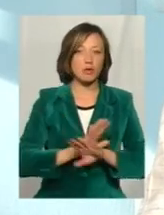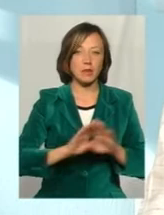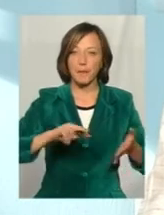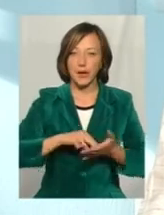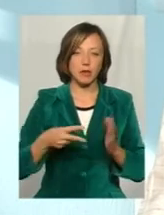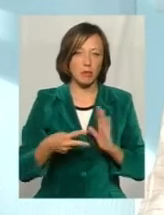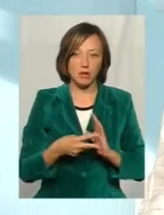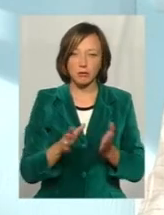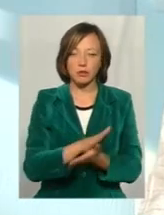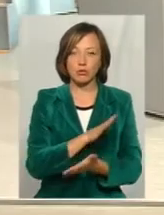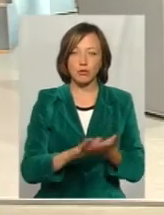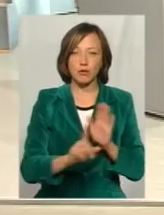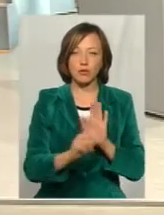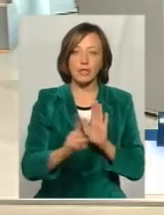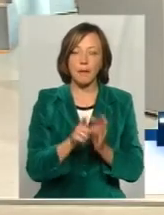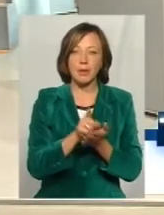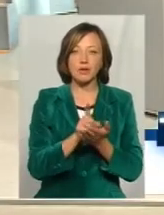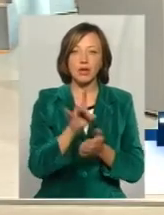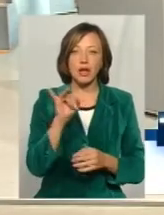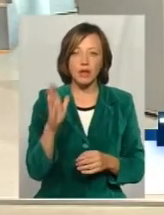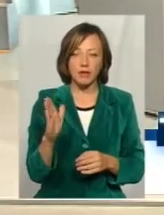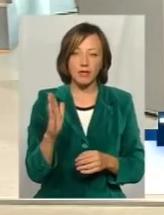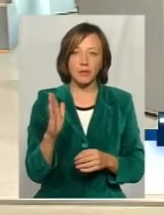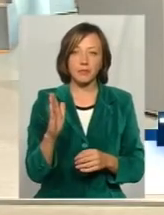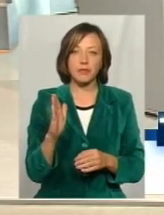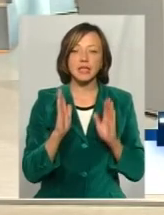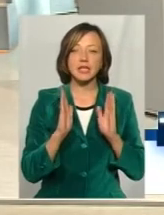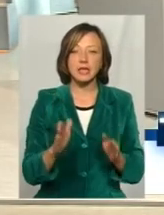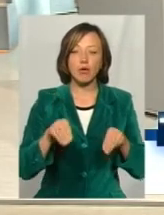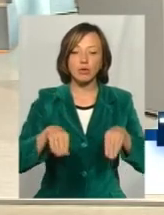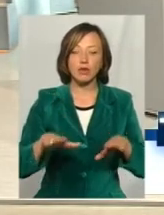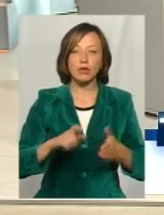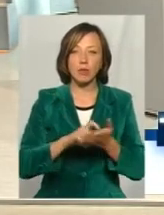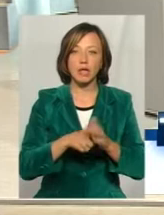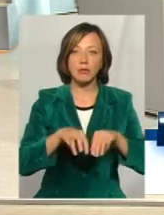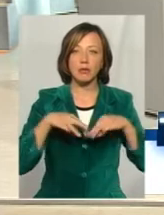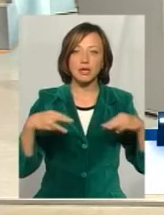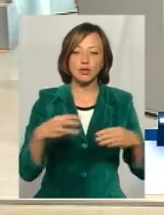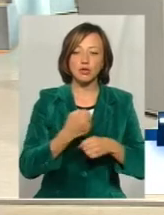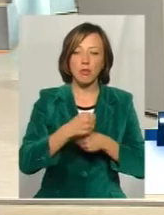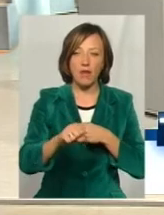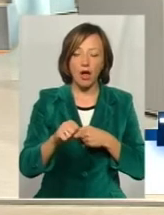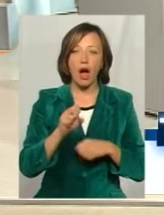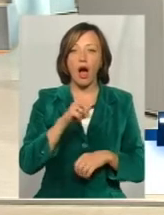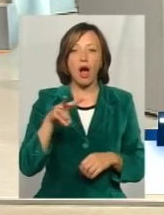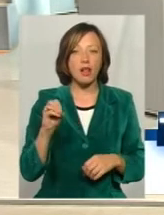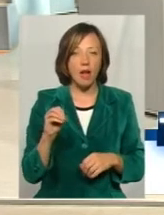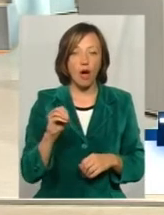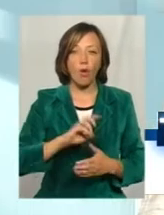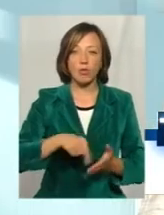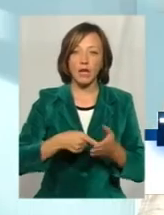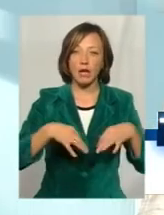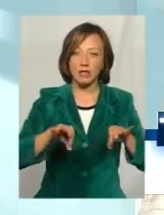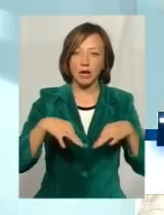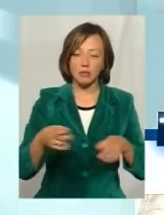передбачено безкоштовний проїзд пенсіонерів. Є тільки постанова Кабінету міністрів, яка зобов'язує, але комунальний